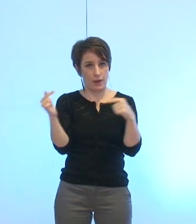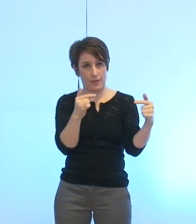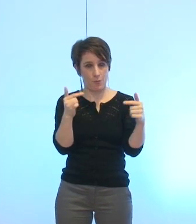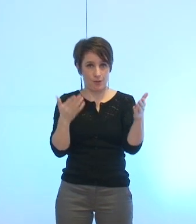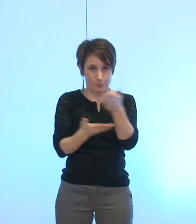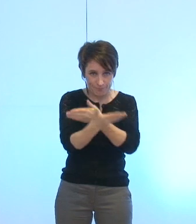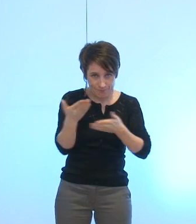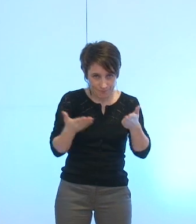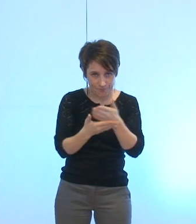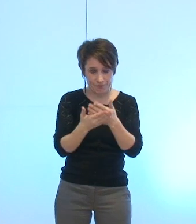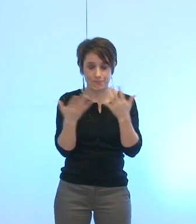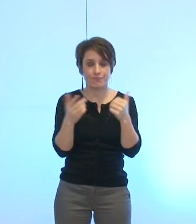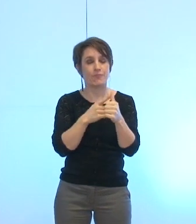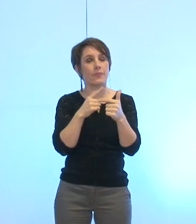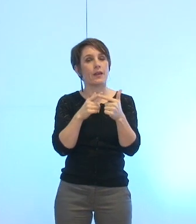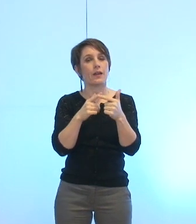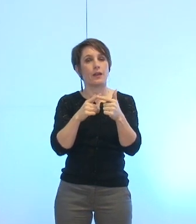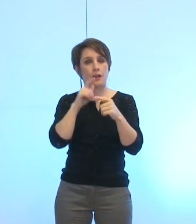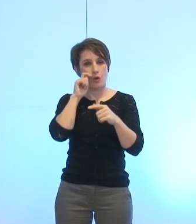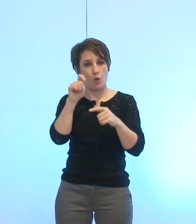la rétrospective financière